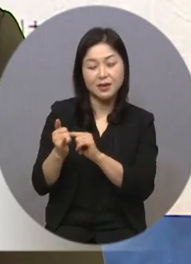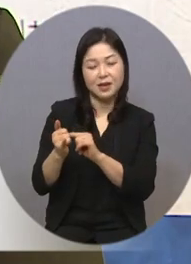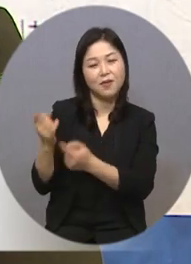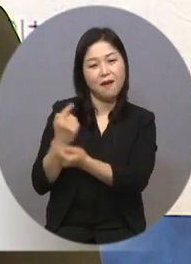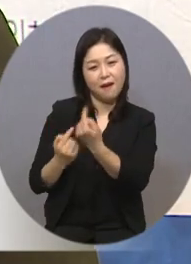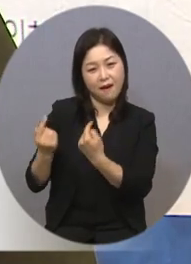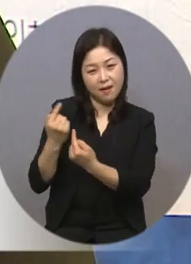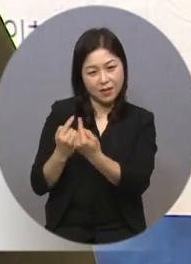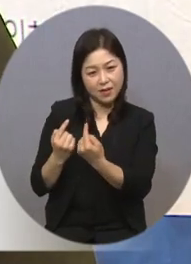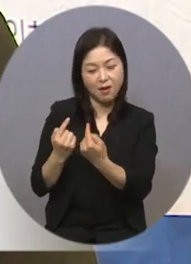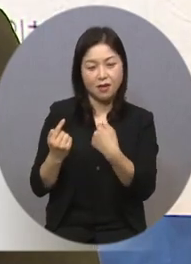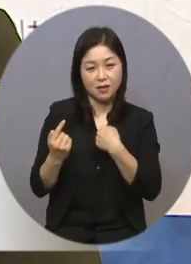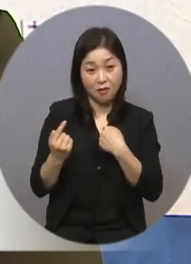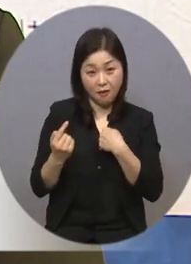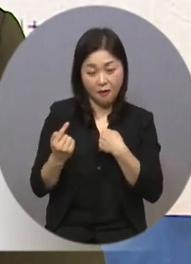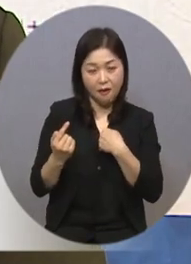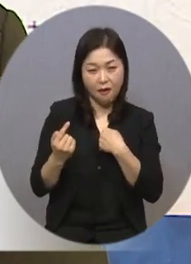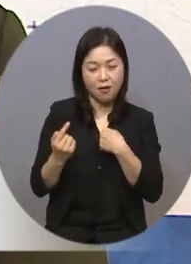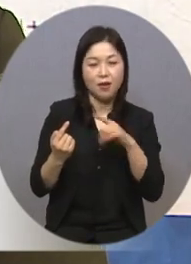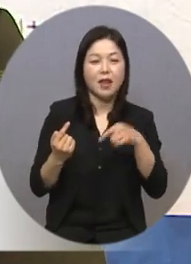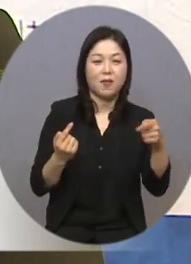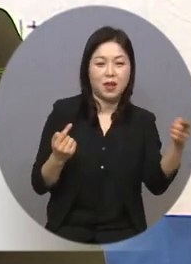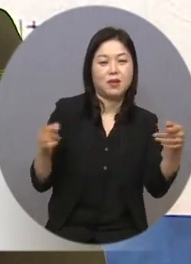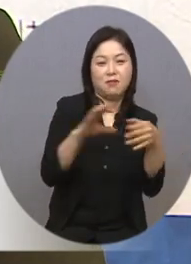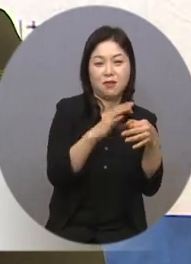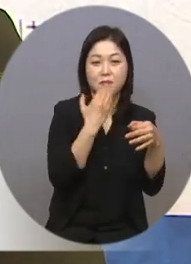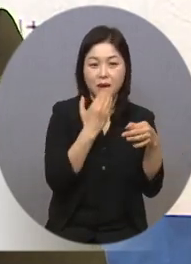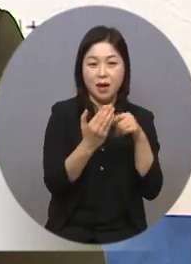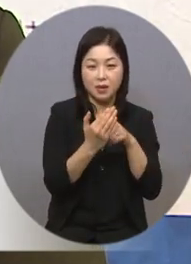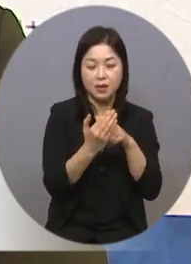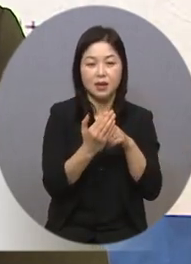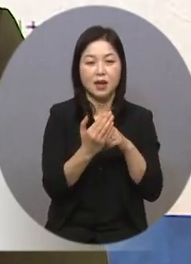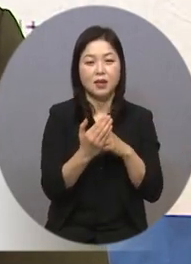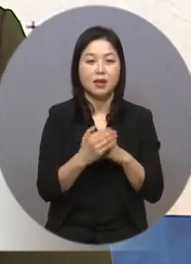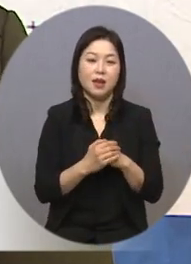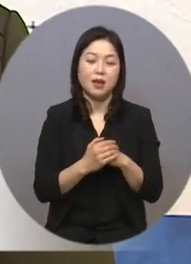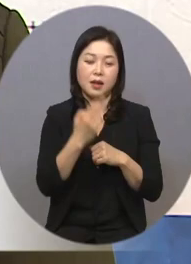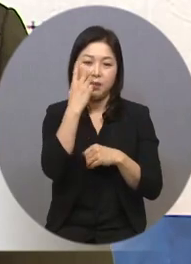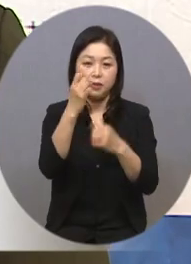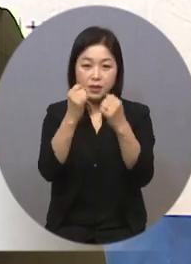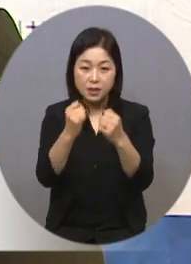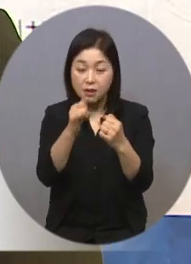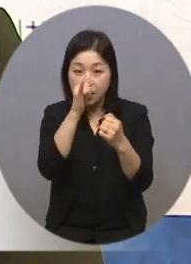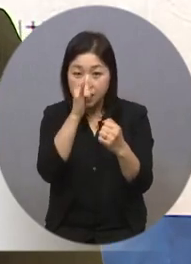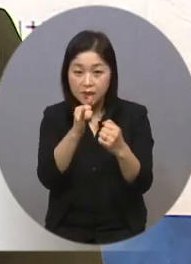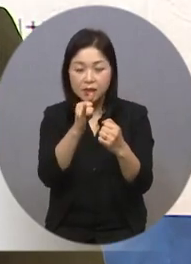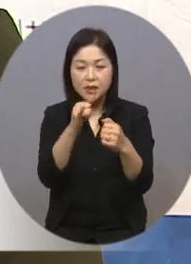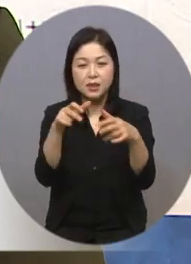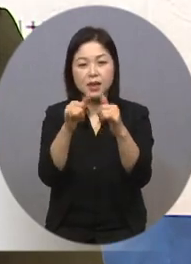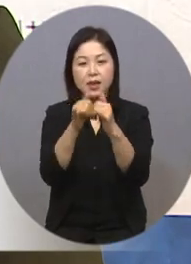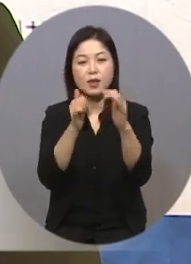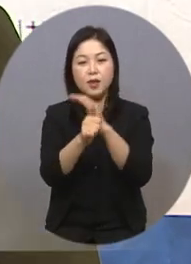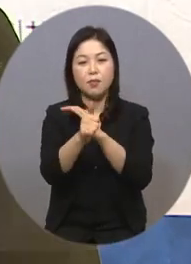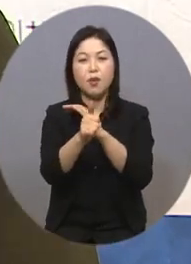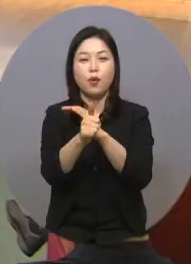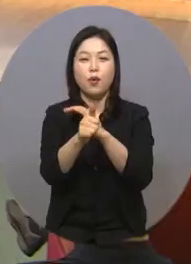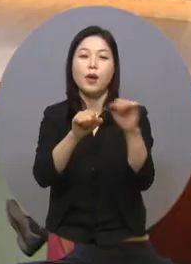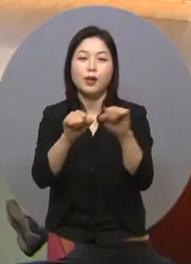저를 들이울 수 있는 훌륭한 한인 미주 대표 선수가 된다면 더 바랄 게 없을 것